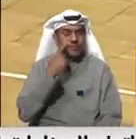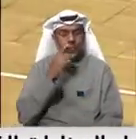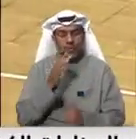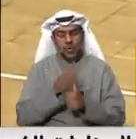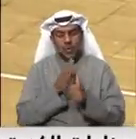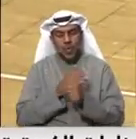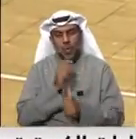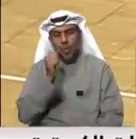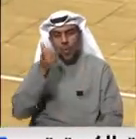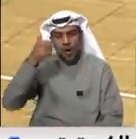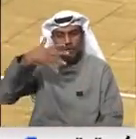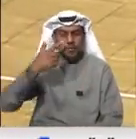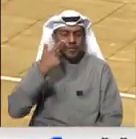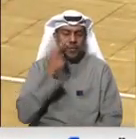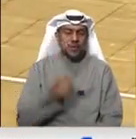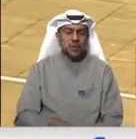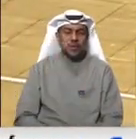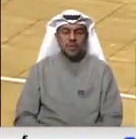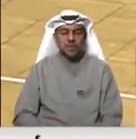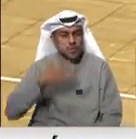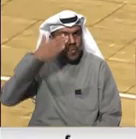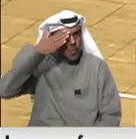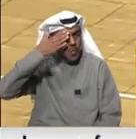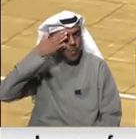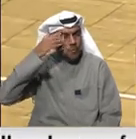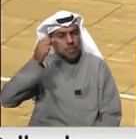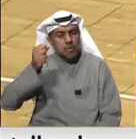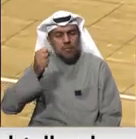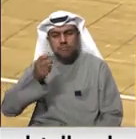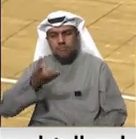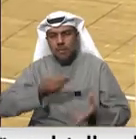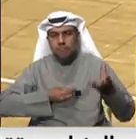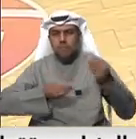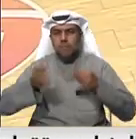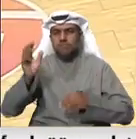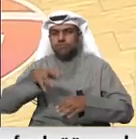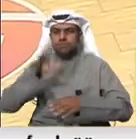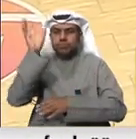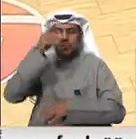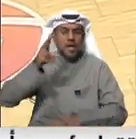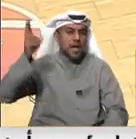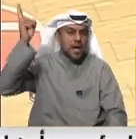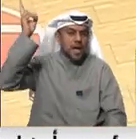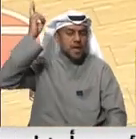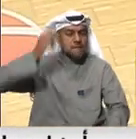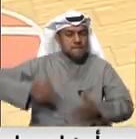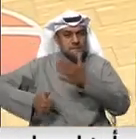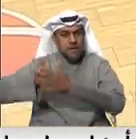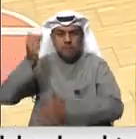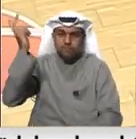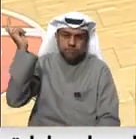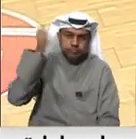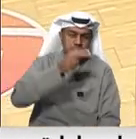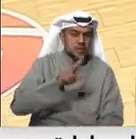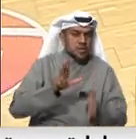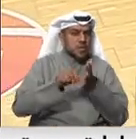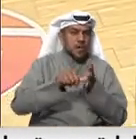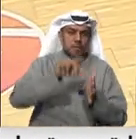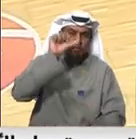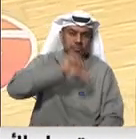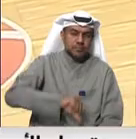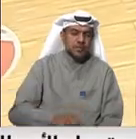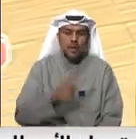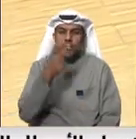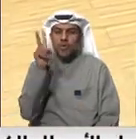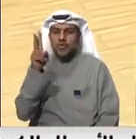الاولى والتي شهدت مستوى فني عالي لفريق الجرين مكتسح سله التضامن وبفارق 20